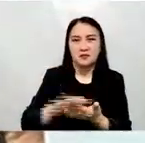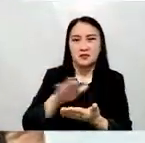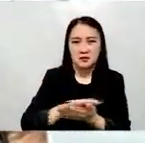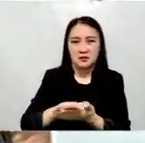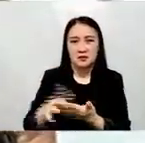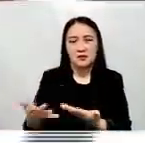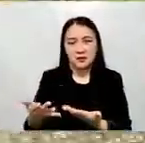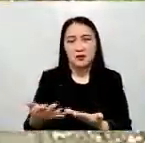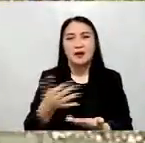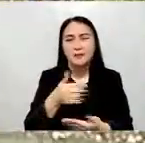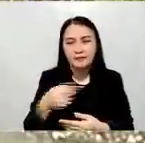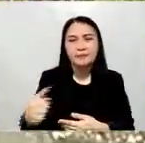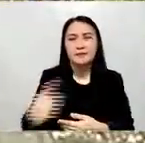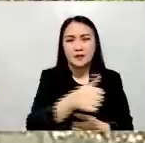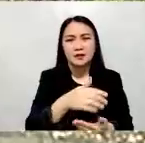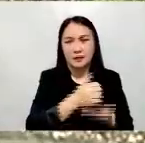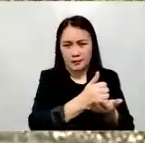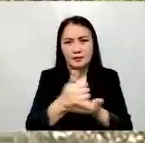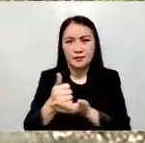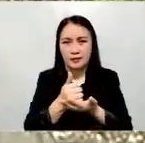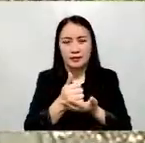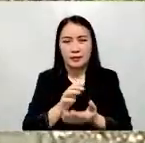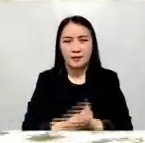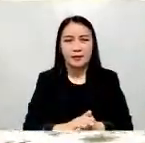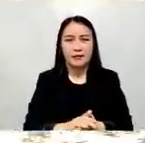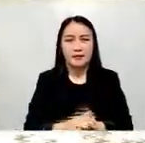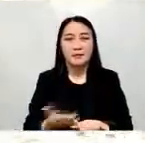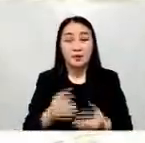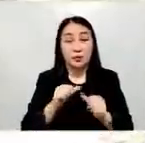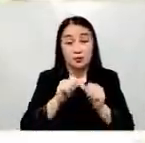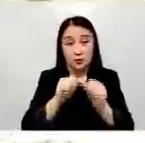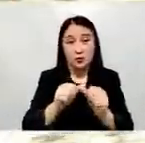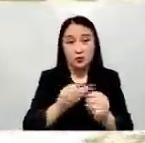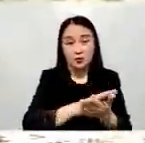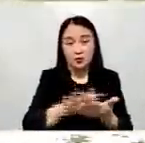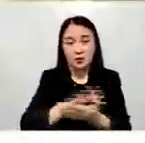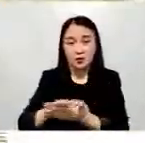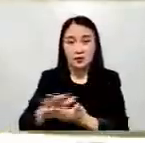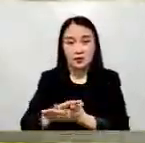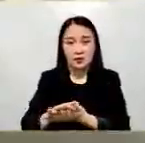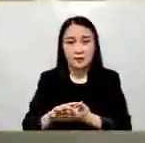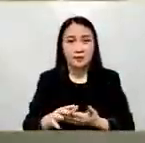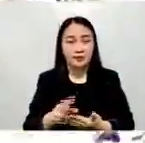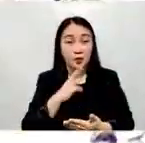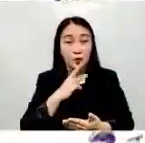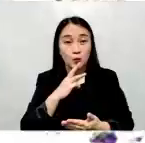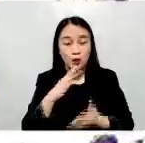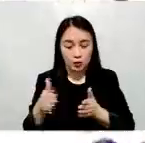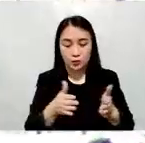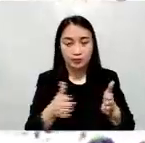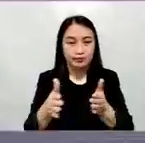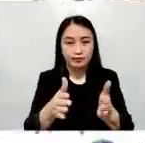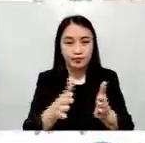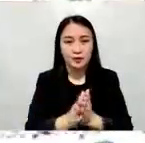pakikiisa ng lahat. Patuloy din ang paglilinis ng MMDA sa iba pang waterways o daluyan ng tubig sa Metro Manila.